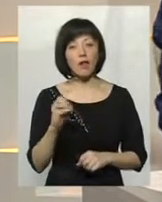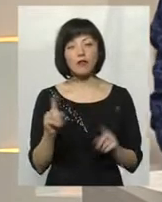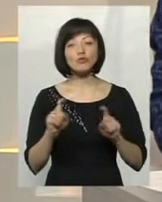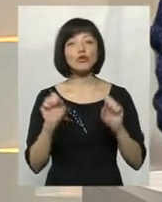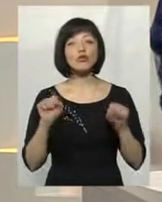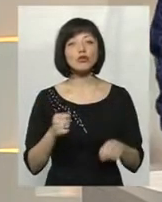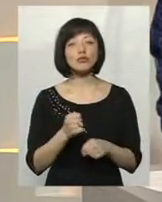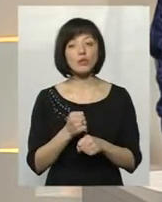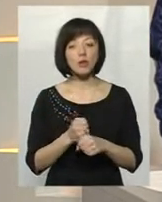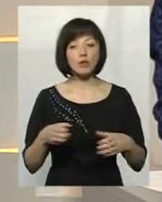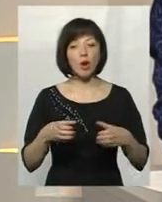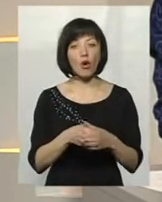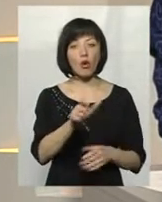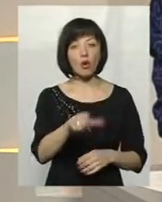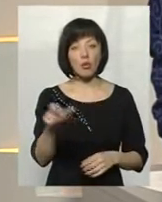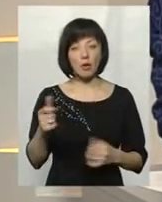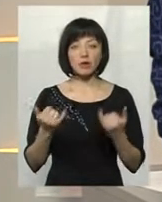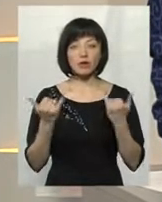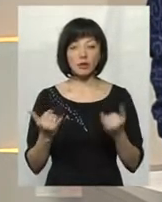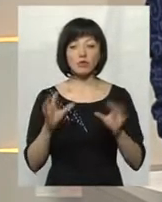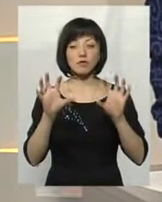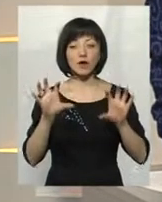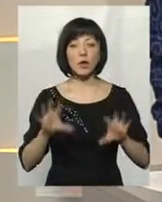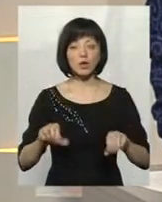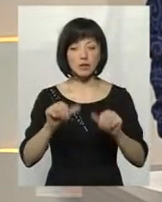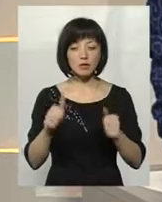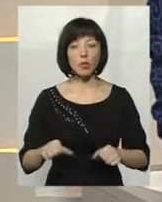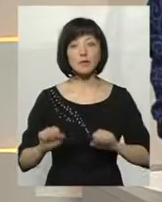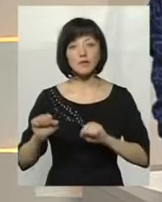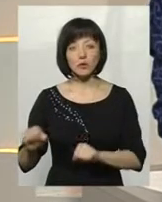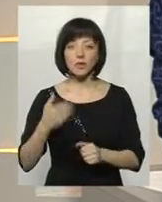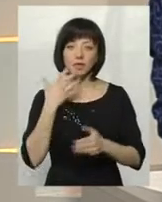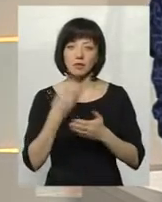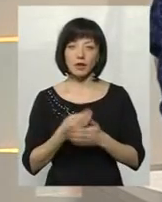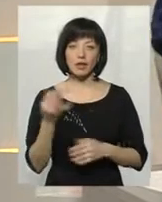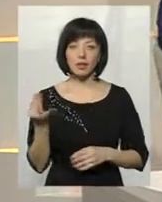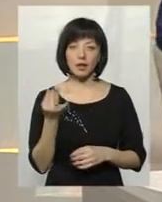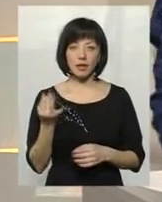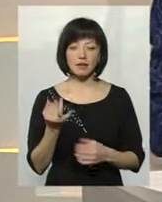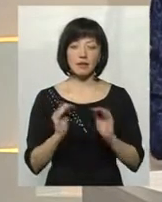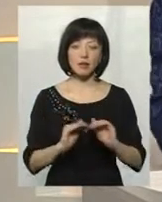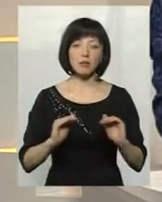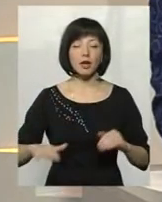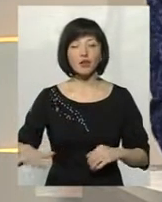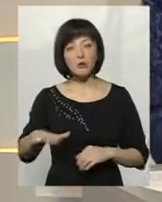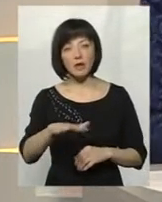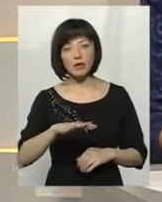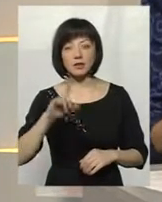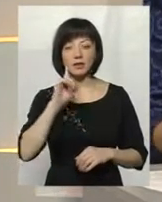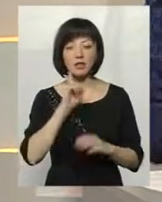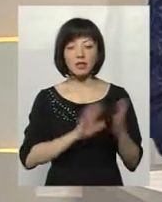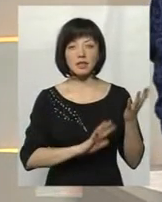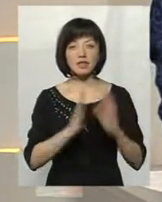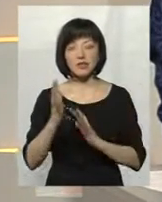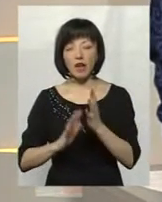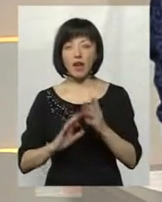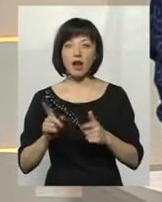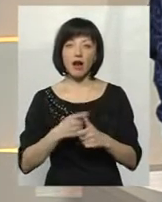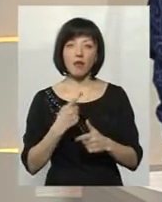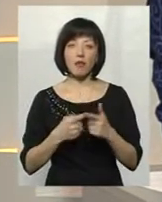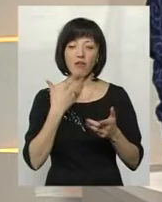зробити громада нині, аби в законний спосіб відстояти свої інтереси вже зараз на дитячий майданчик, зелений сквер чи просто